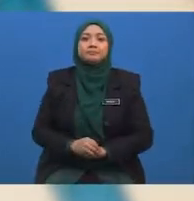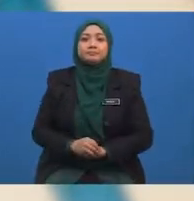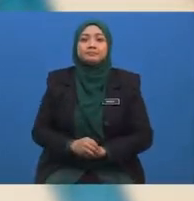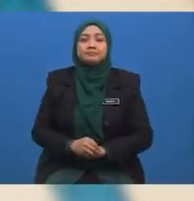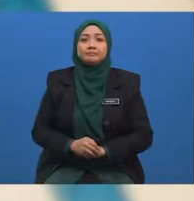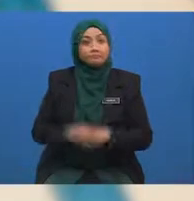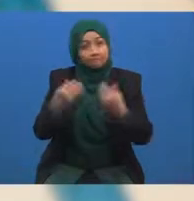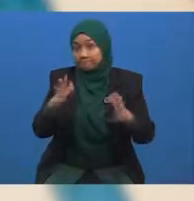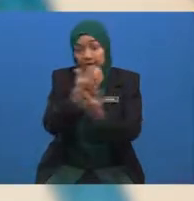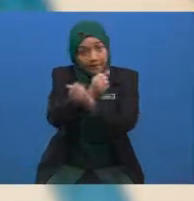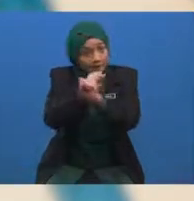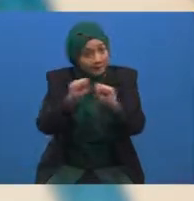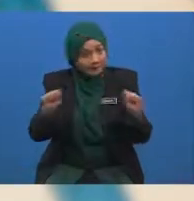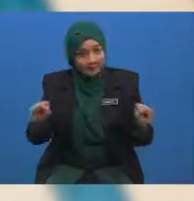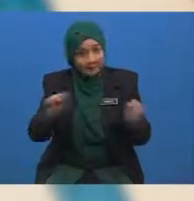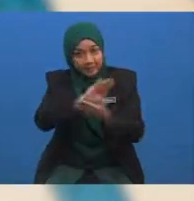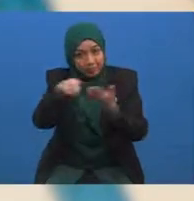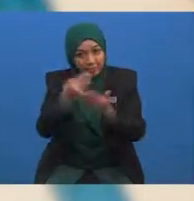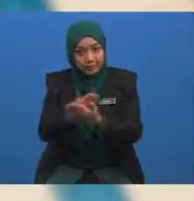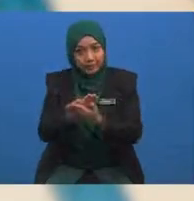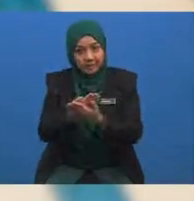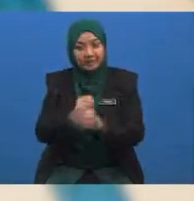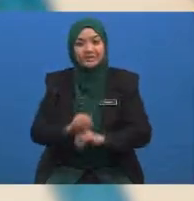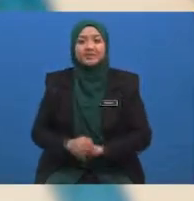Sudah bersediakah, murid-murid?